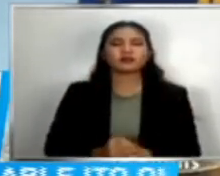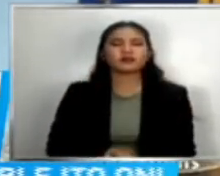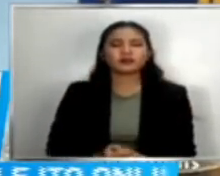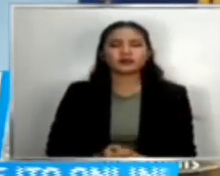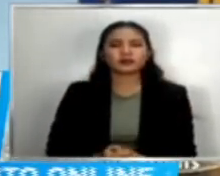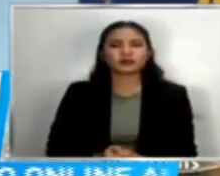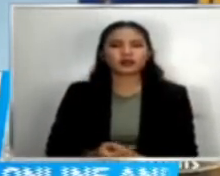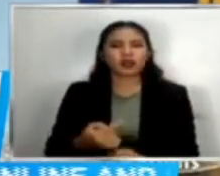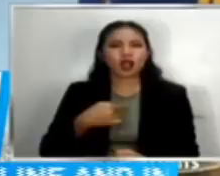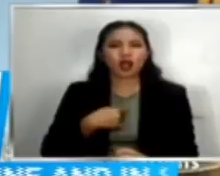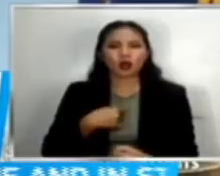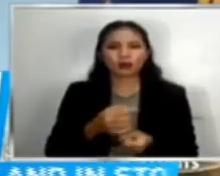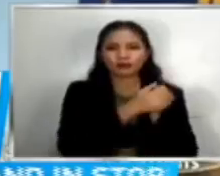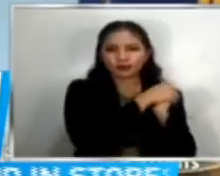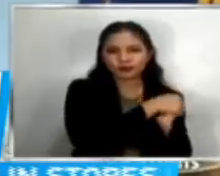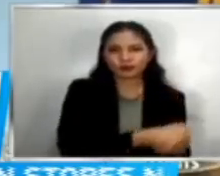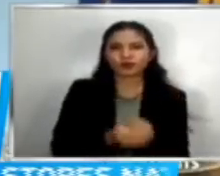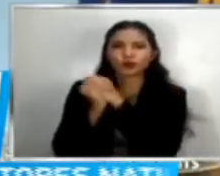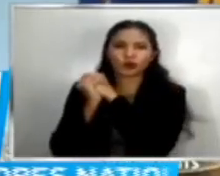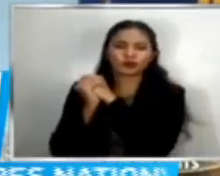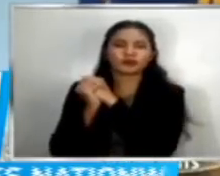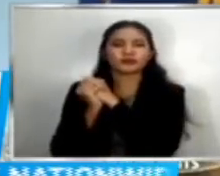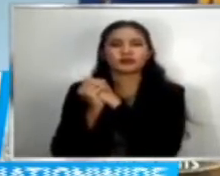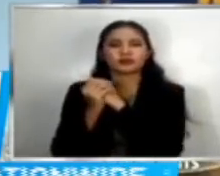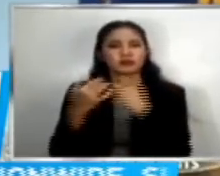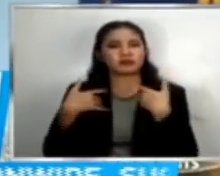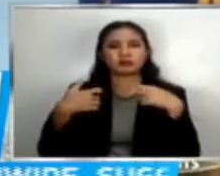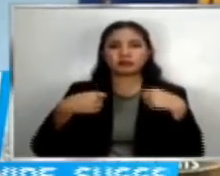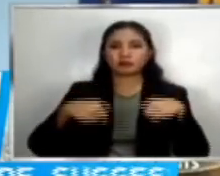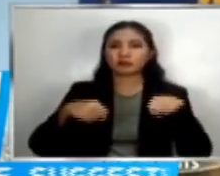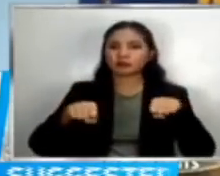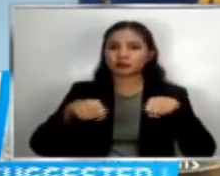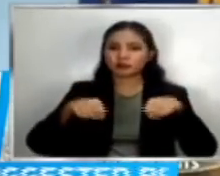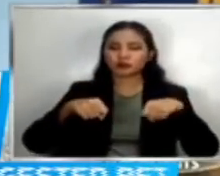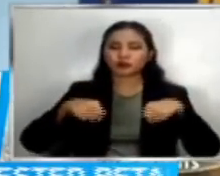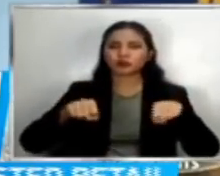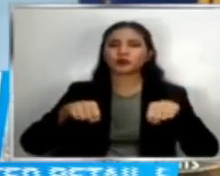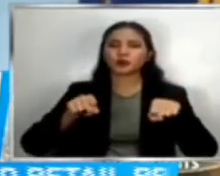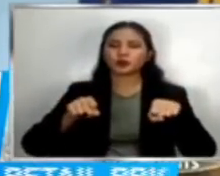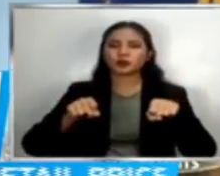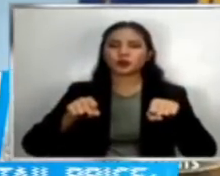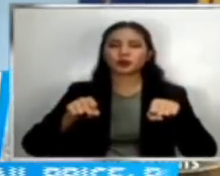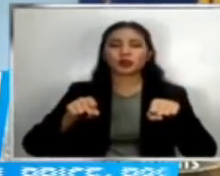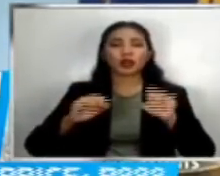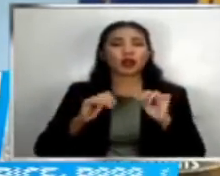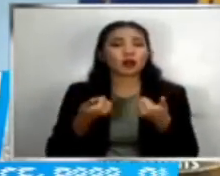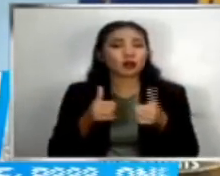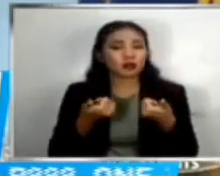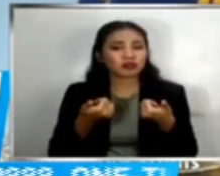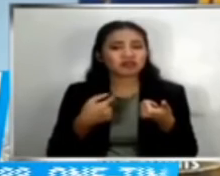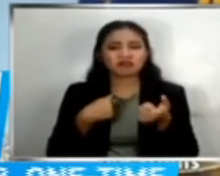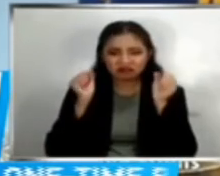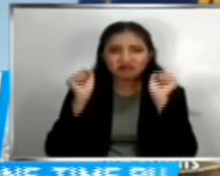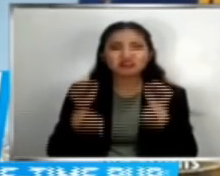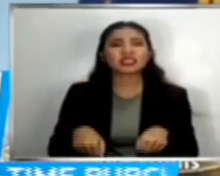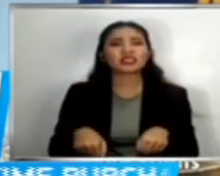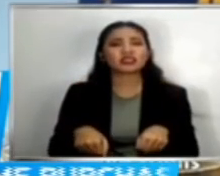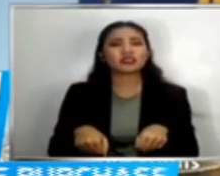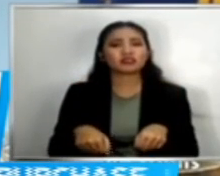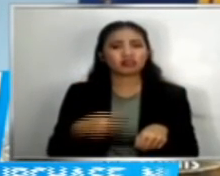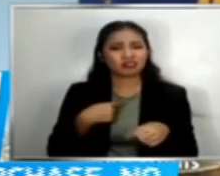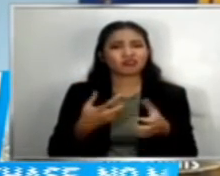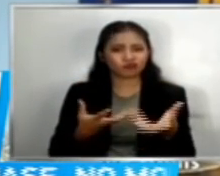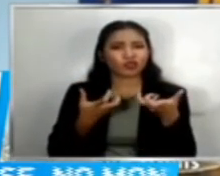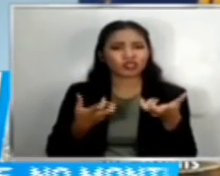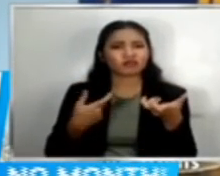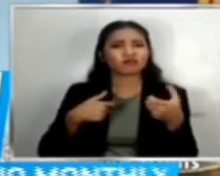golf tapos nagmumotor, eh kasi kaya ko pa. Gusto ko magmotor